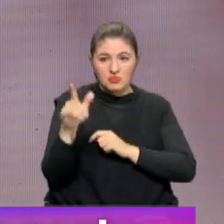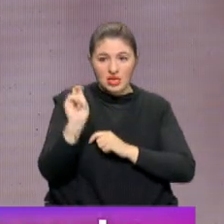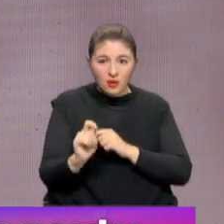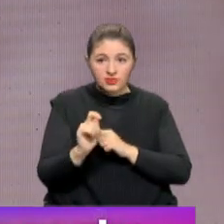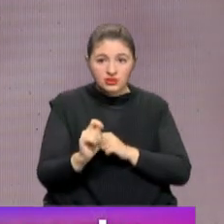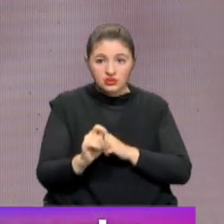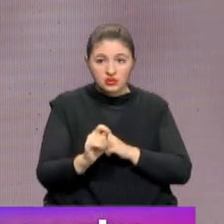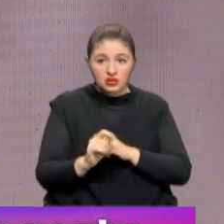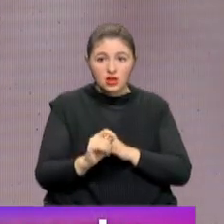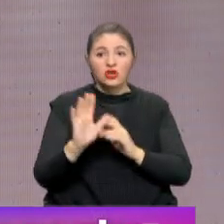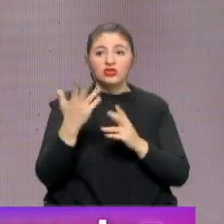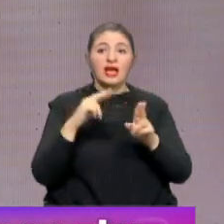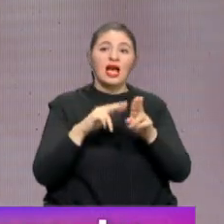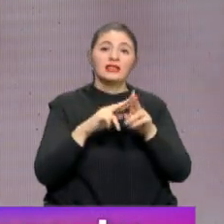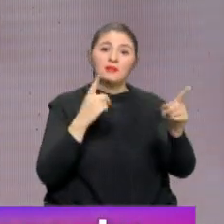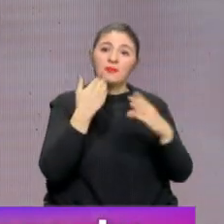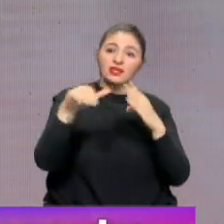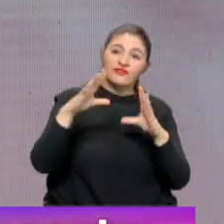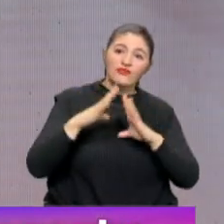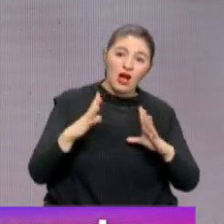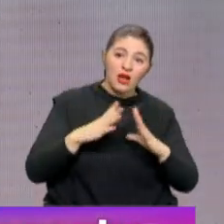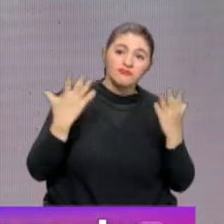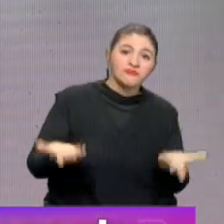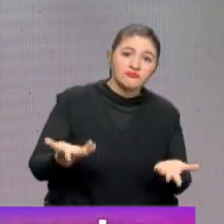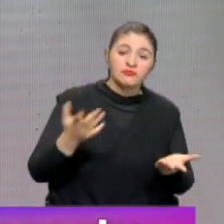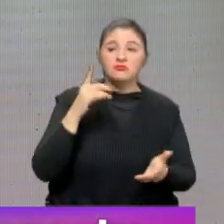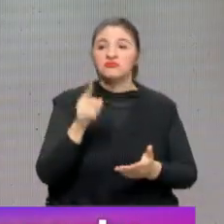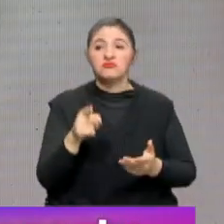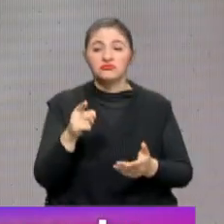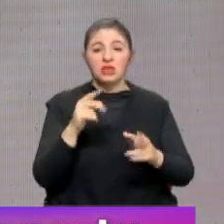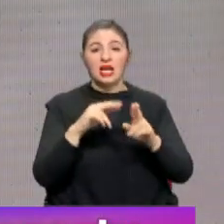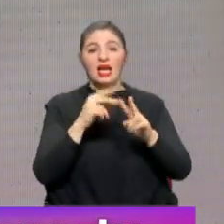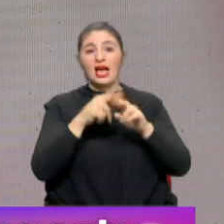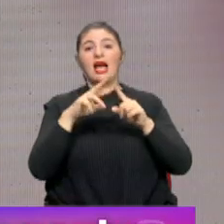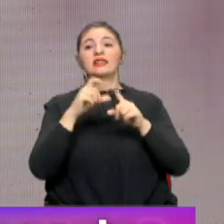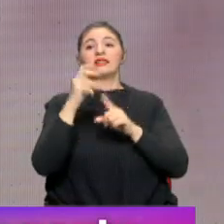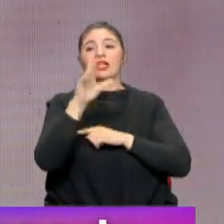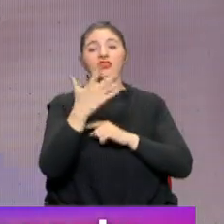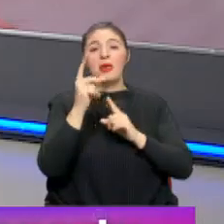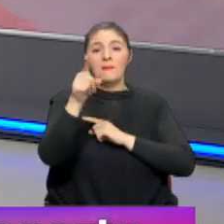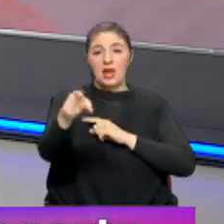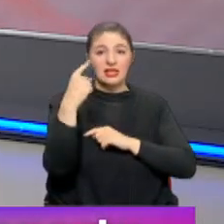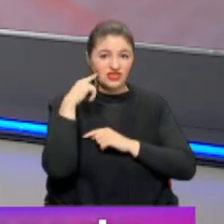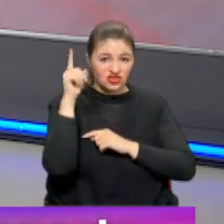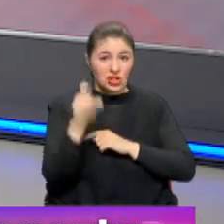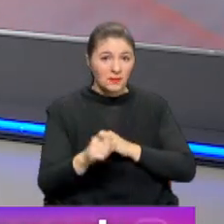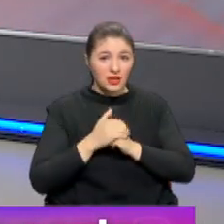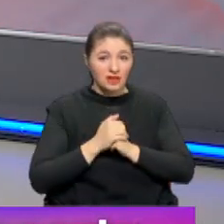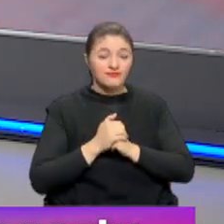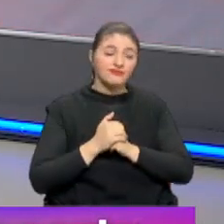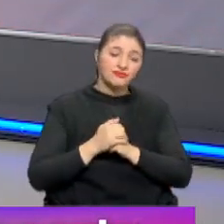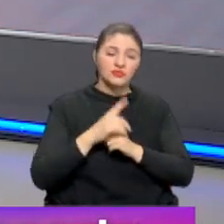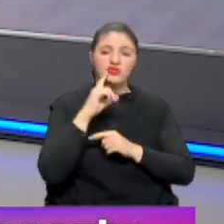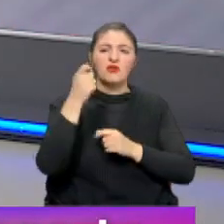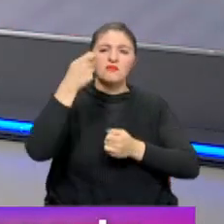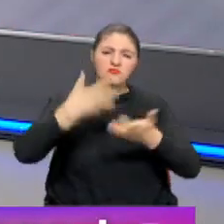yaptı Kandil'den bir mesaj mı verildi kandil acaba imralı'yı dinler mi bu sorulara daha